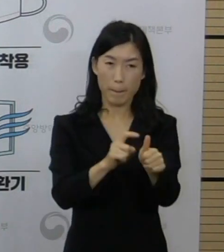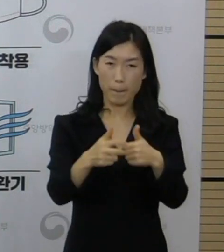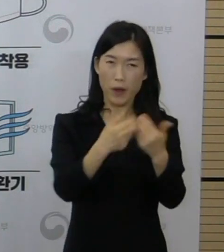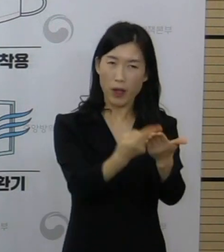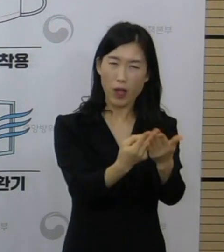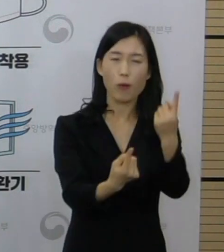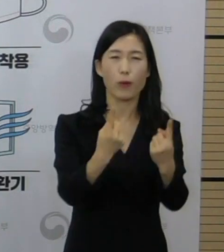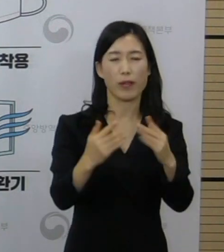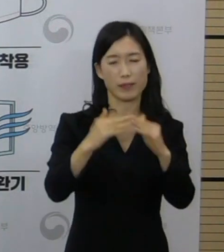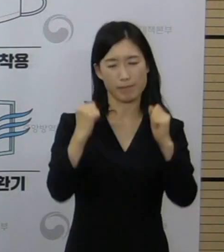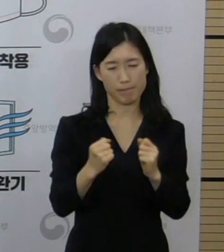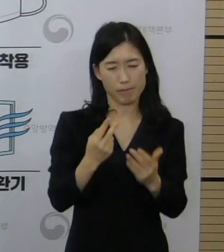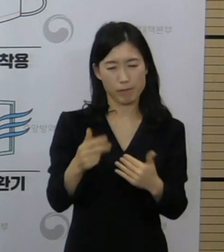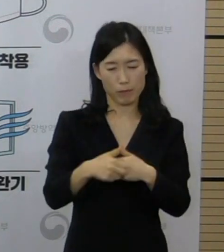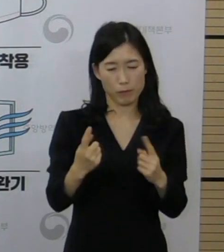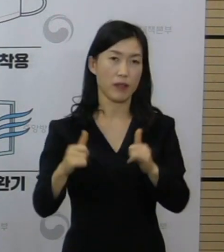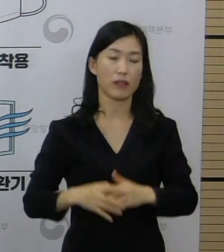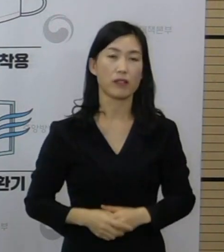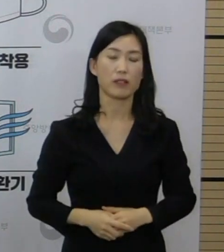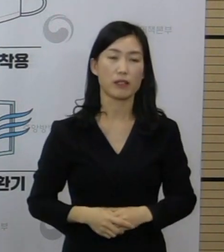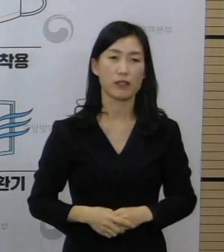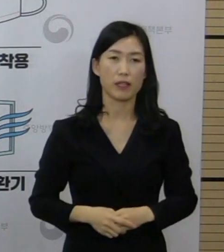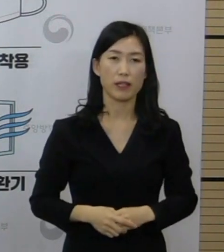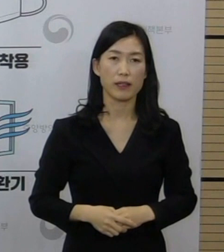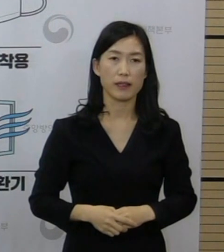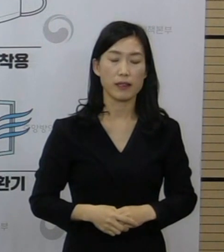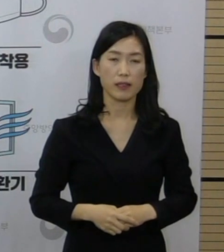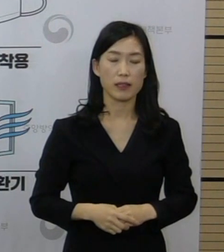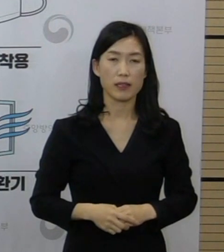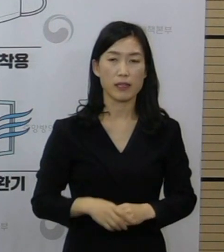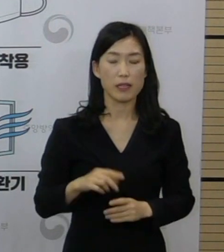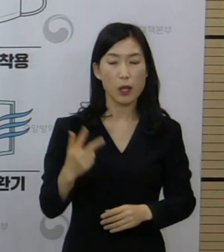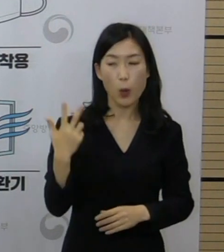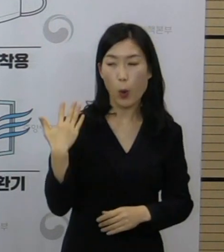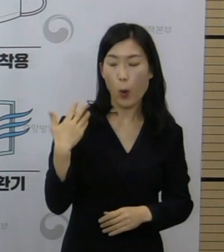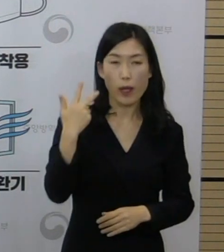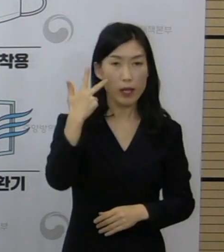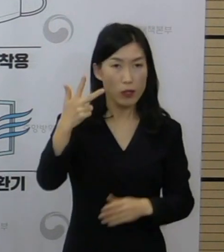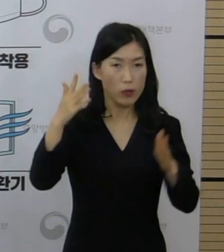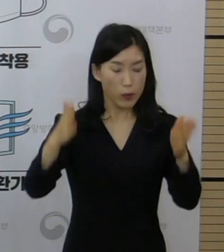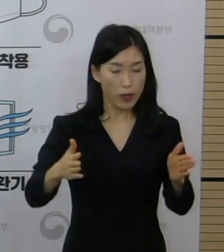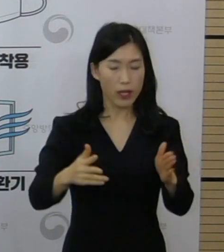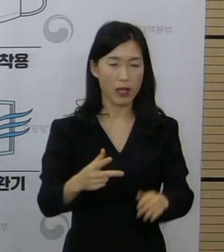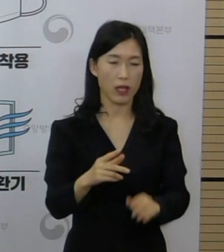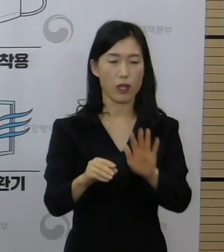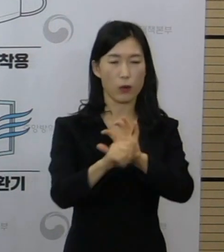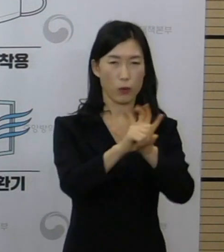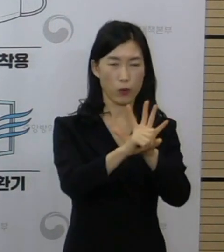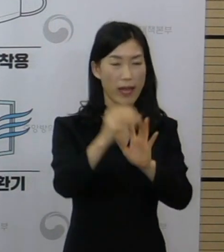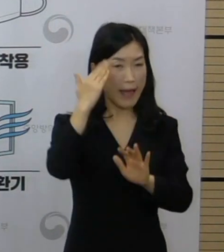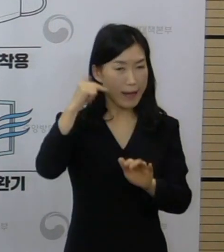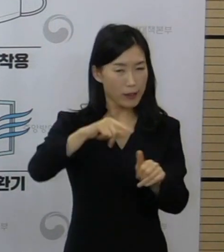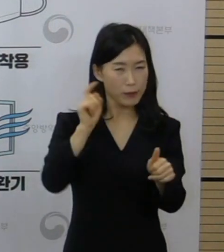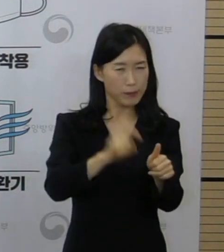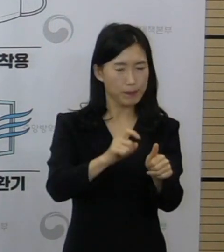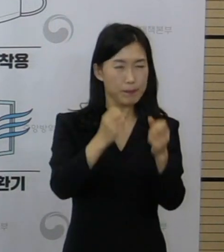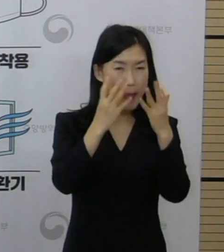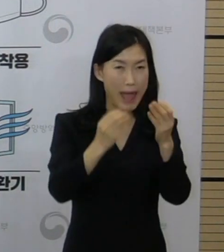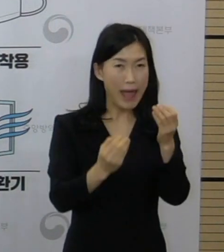소통이 필요하다라는 의견입니다. 최근 1주간 코로나19 국내 발생 신규